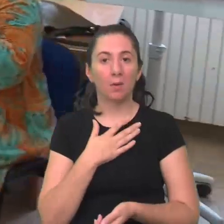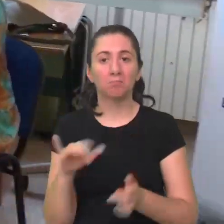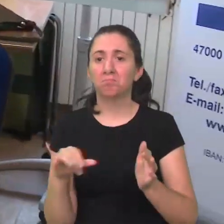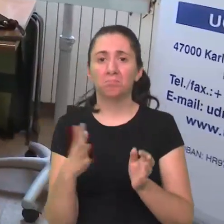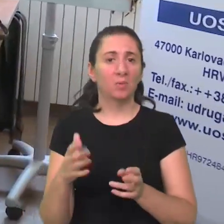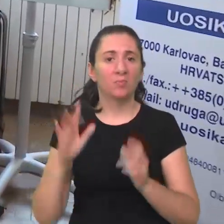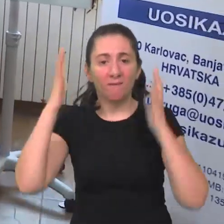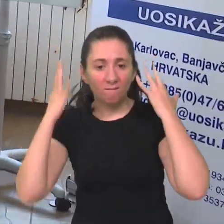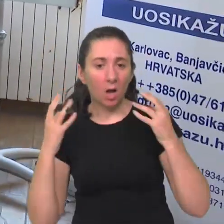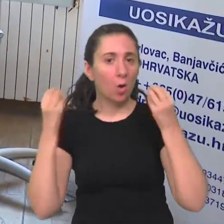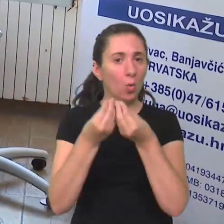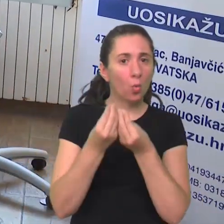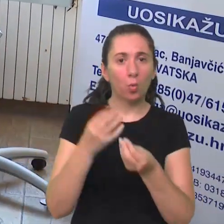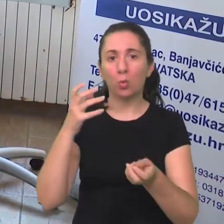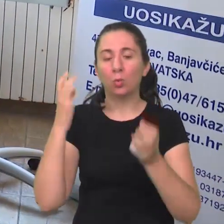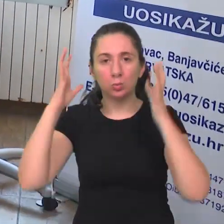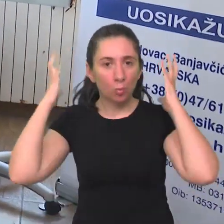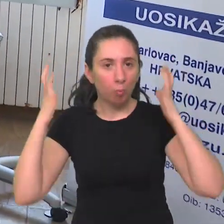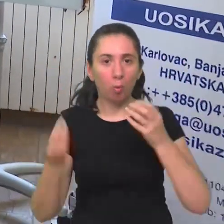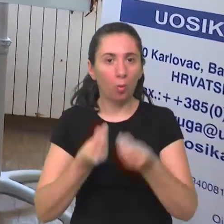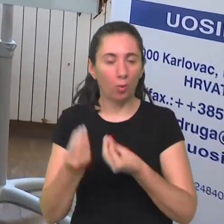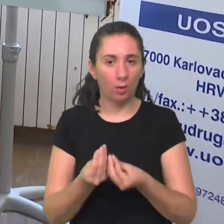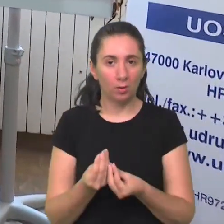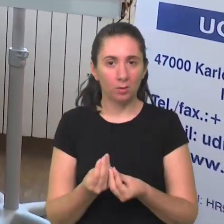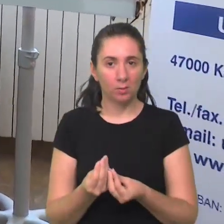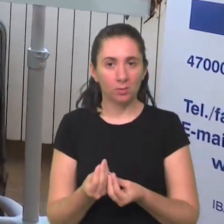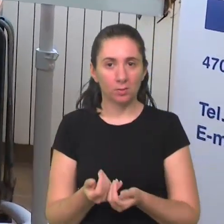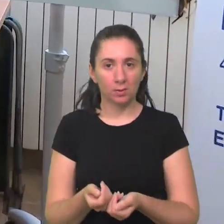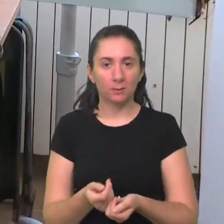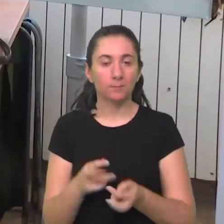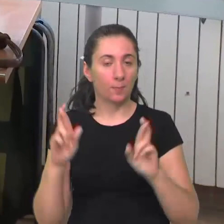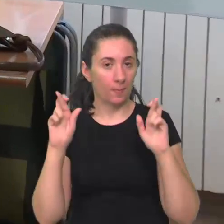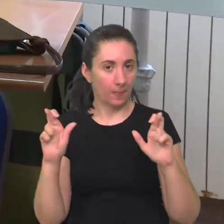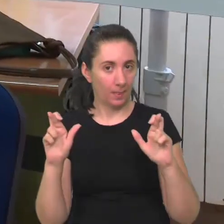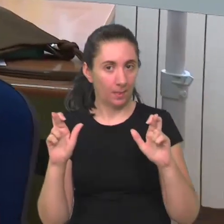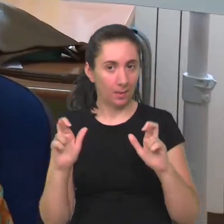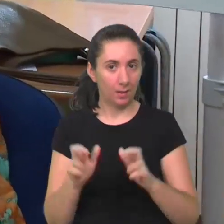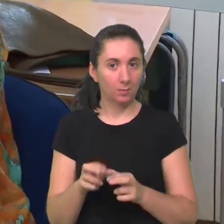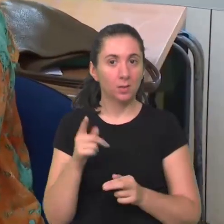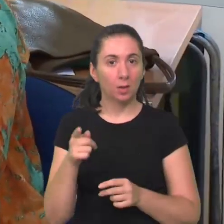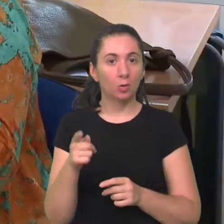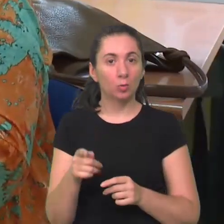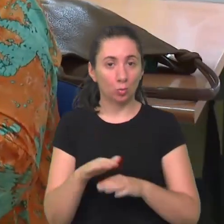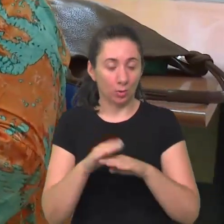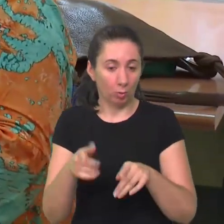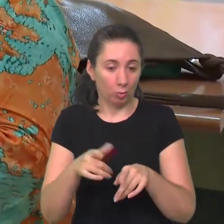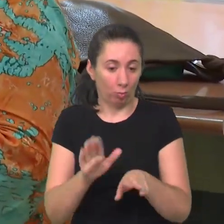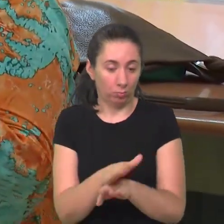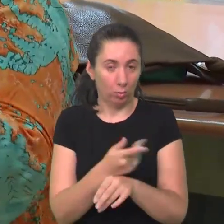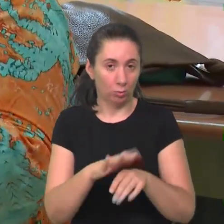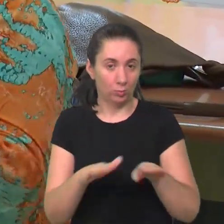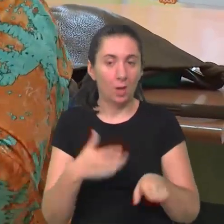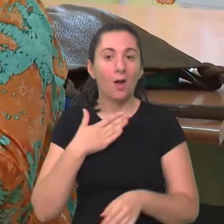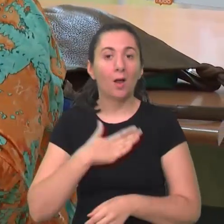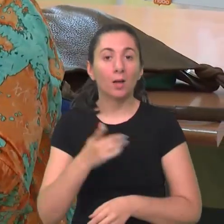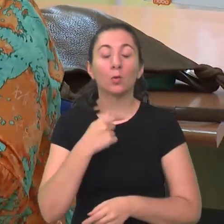nema veze, i malovitu i gustu i bujnu, i da nadam se da je to poglavlje završeno, ali evo,